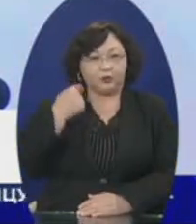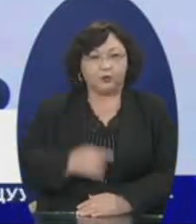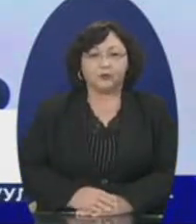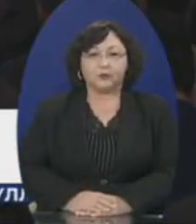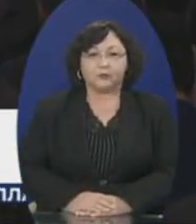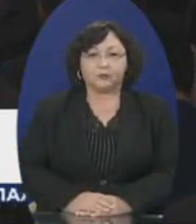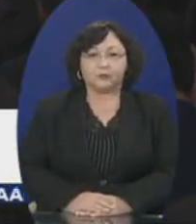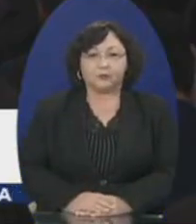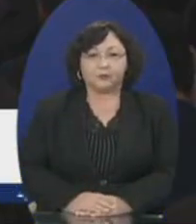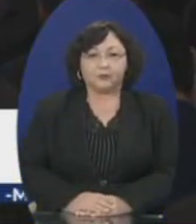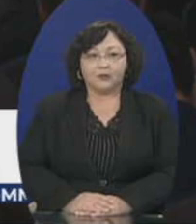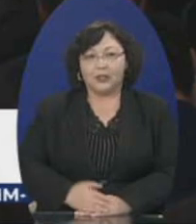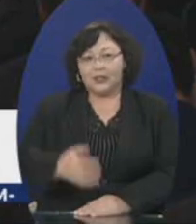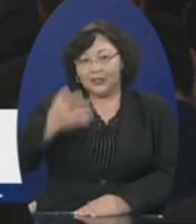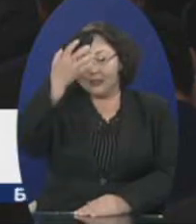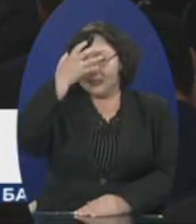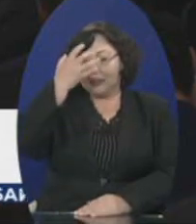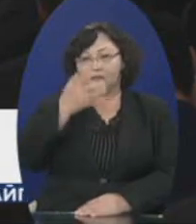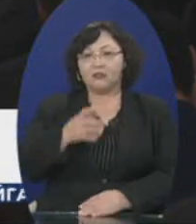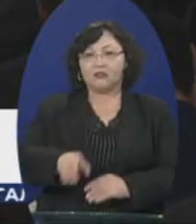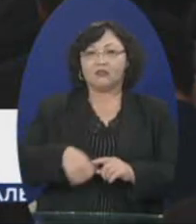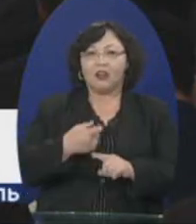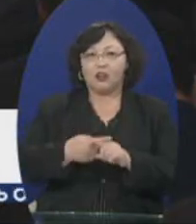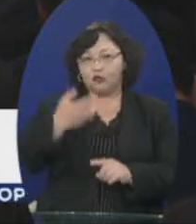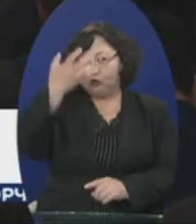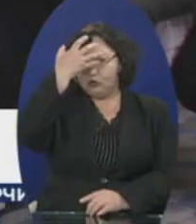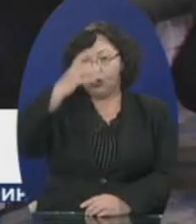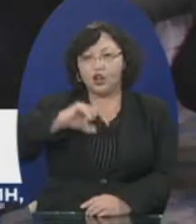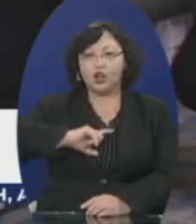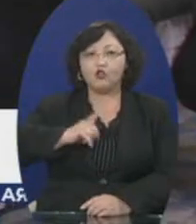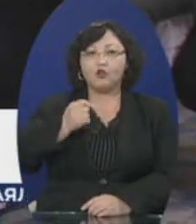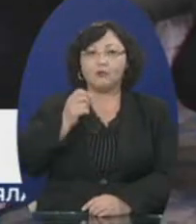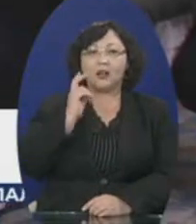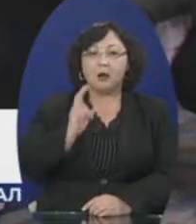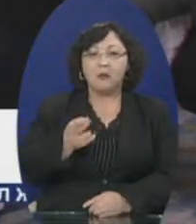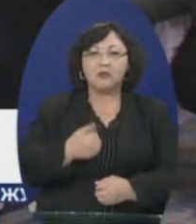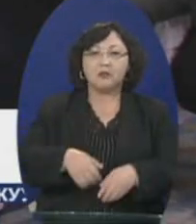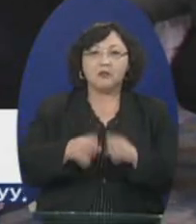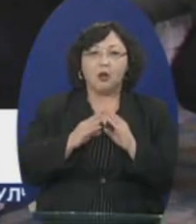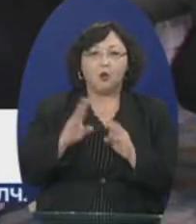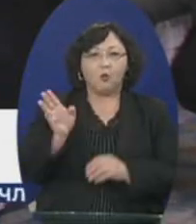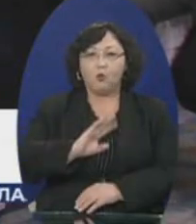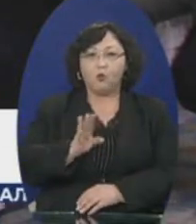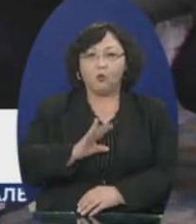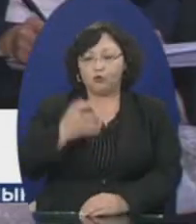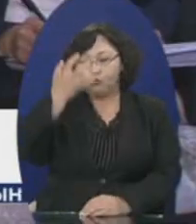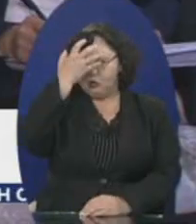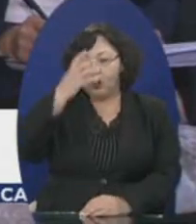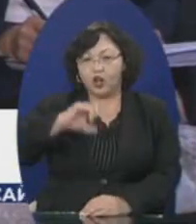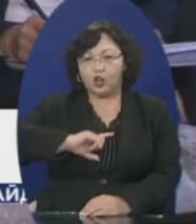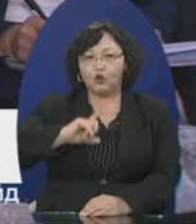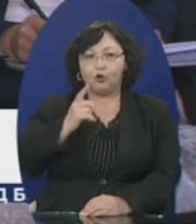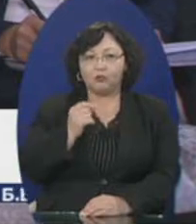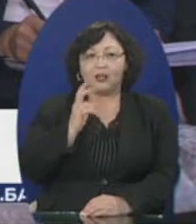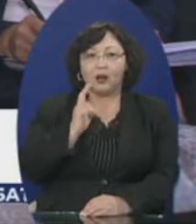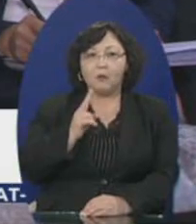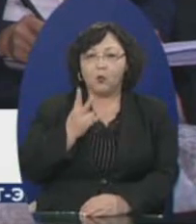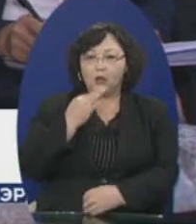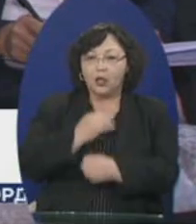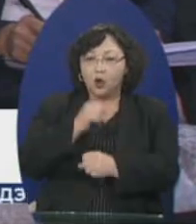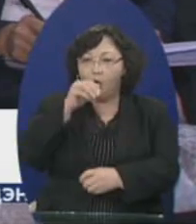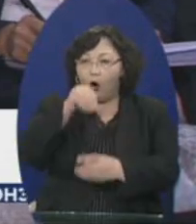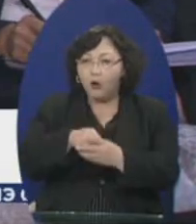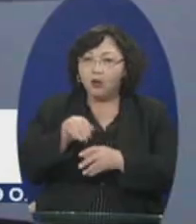байна. Засгийн газраас дахиж төрийн өмчит компани байгуулахгүй, төрийн өмчит компани дотоод ажилд хутлдахгүй байх зарчим баримтлаж байна. За